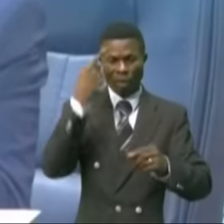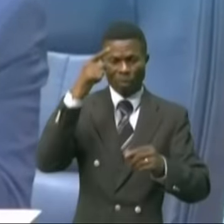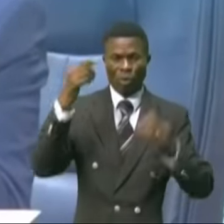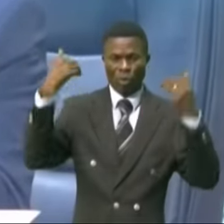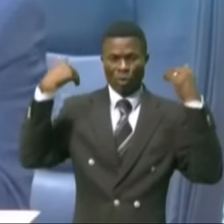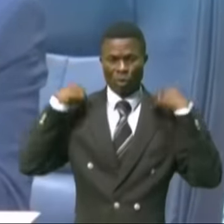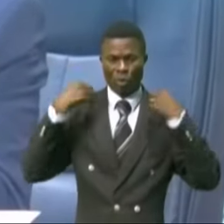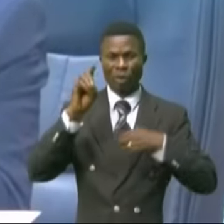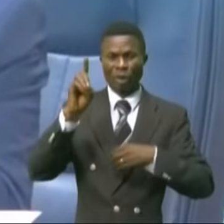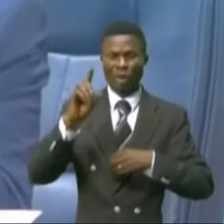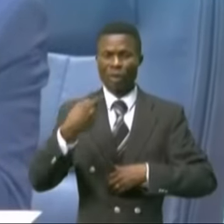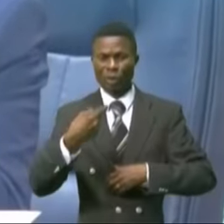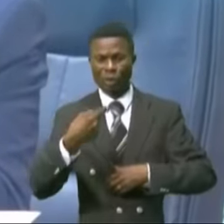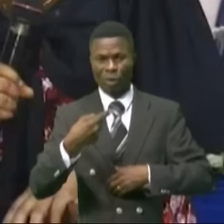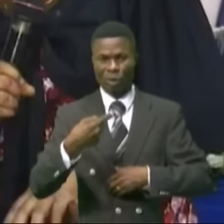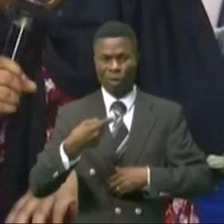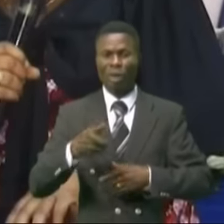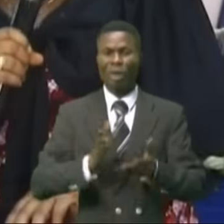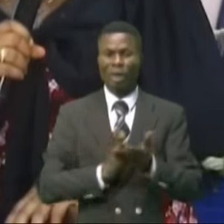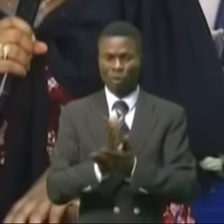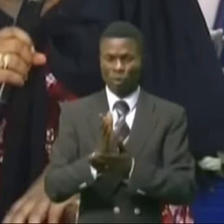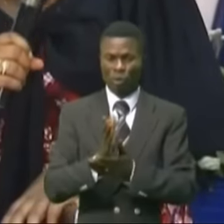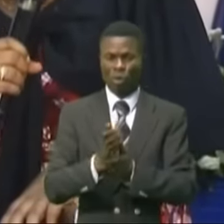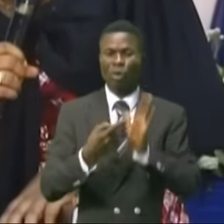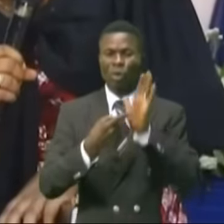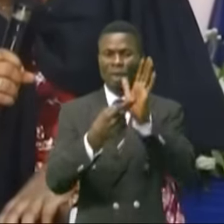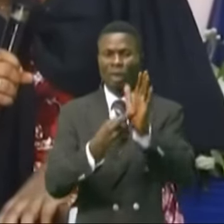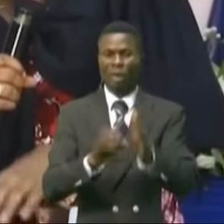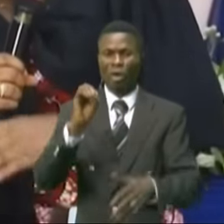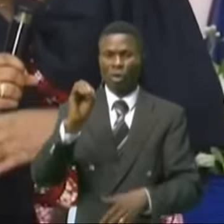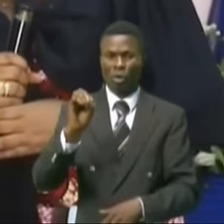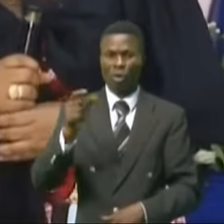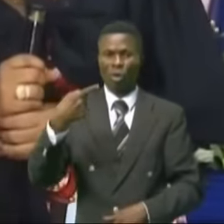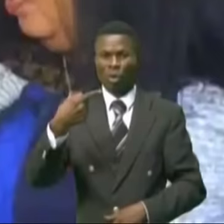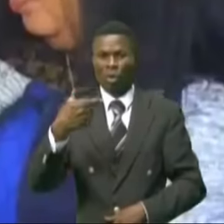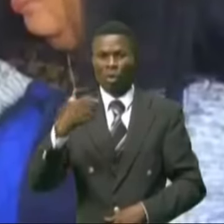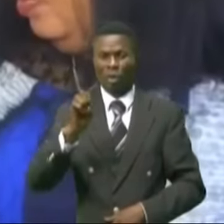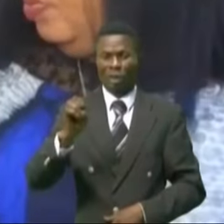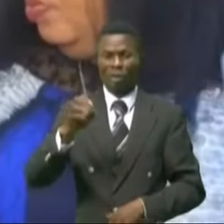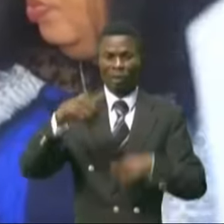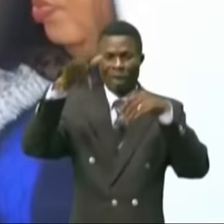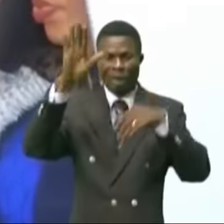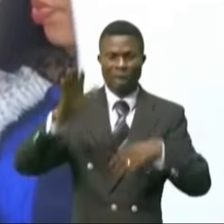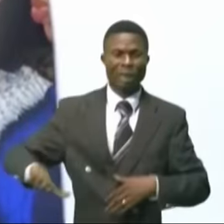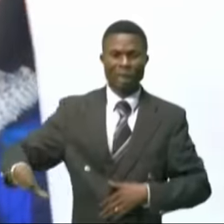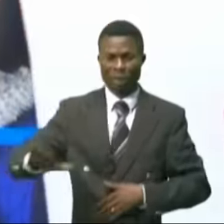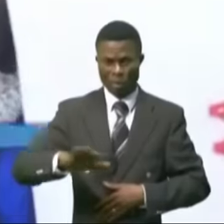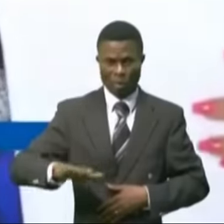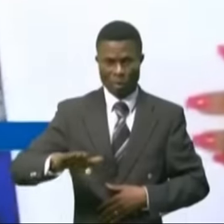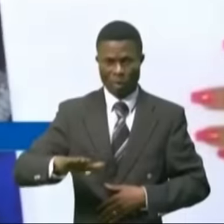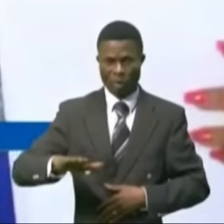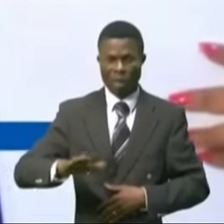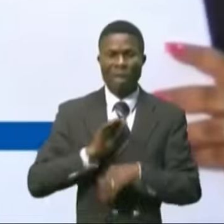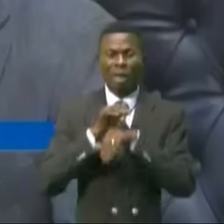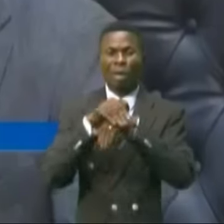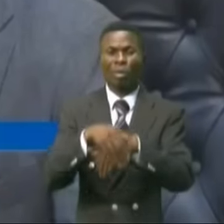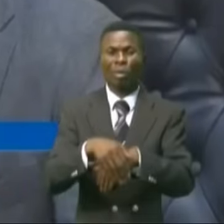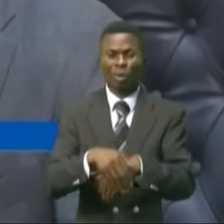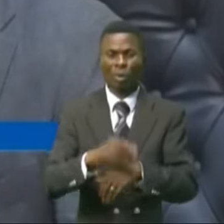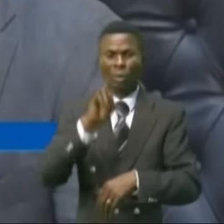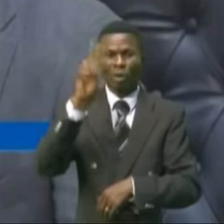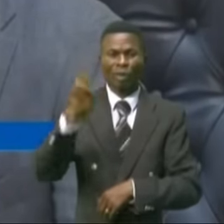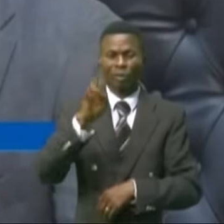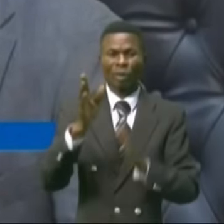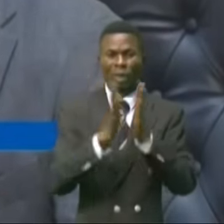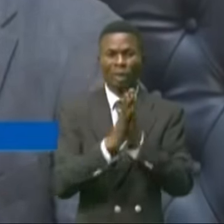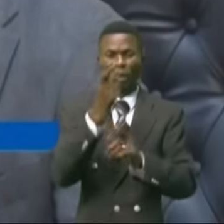mandataires éligibles devant représenter l'OGFREM à l'extérieur du pays, interviendra le vendredi